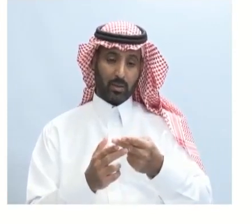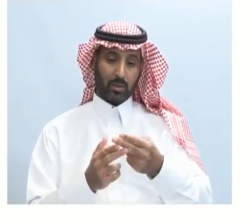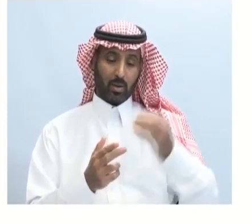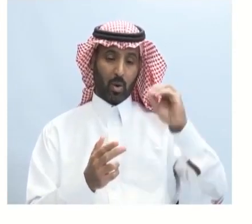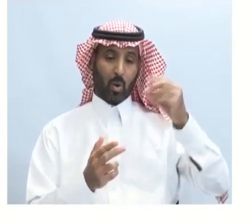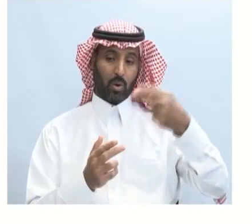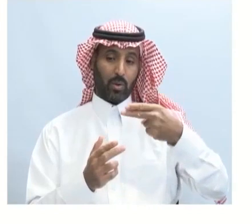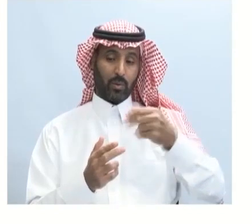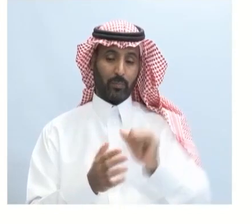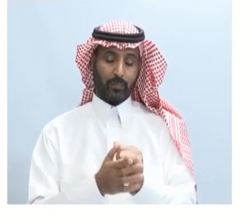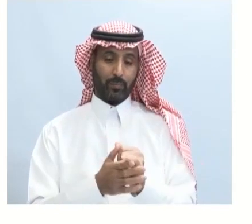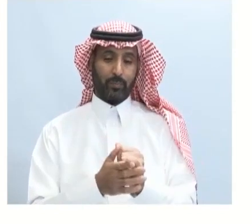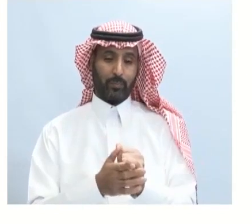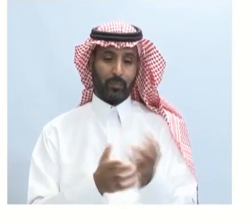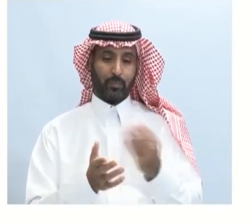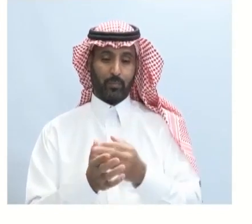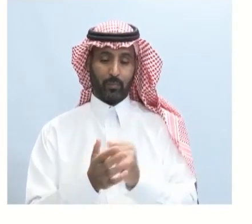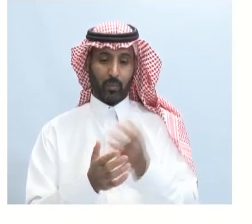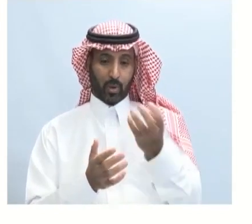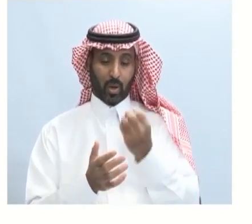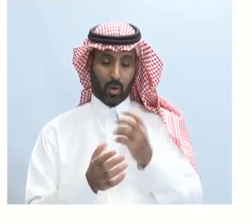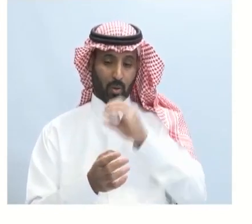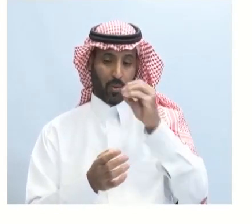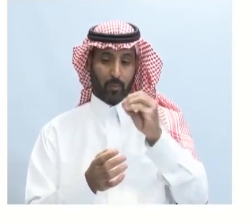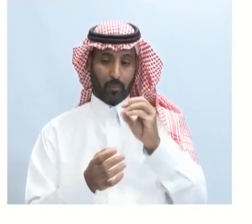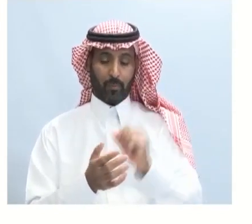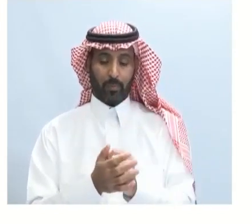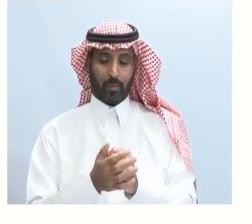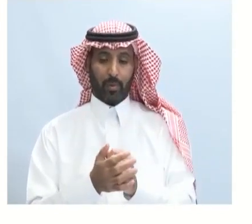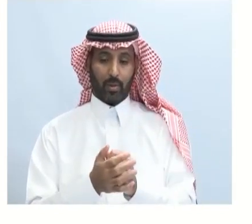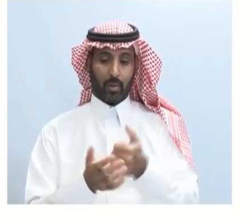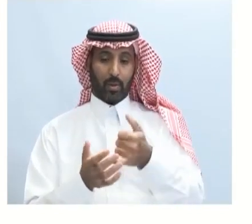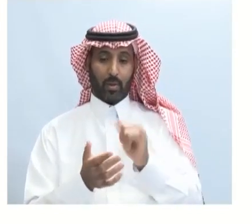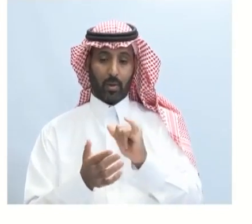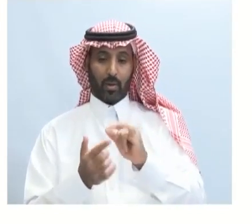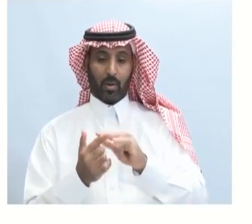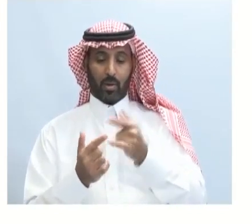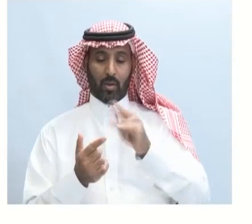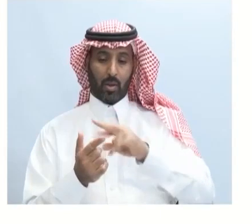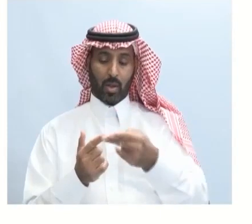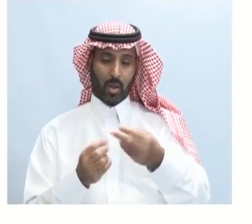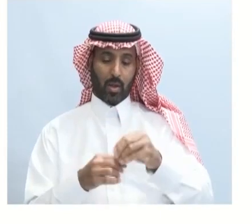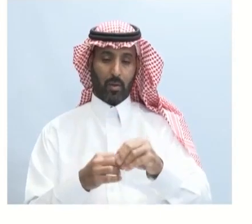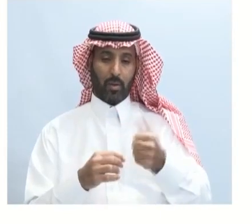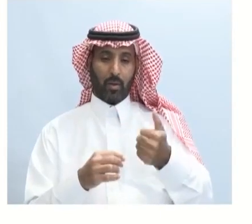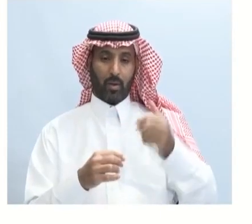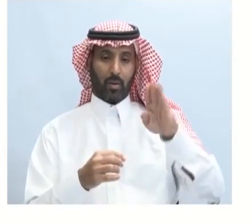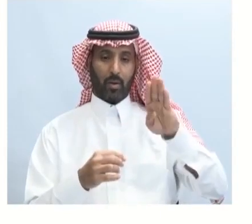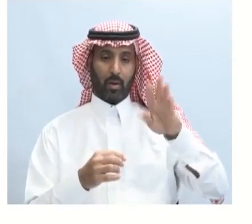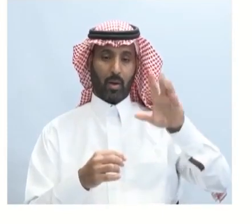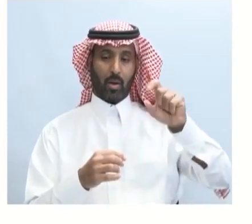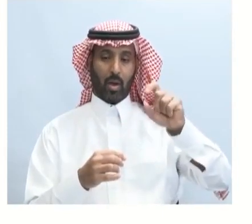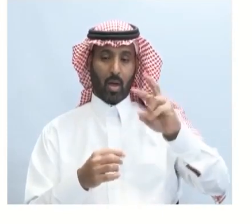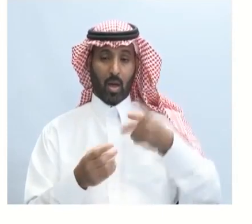واصبح حمض الميثانويك هنا اكتسب اكسجين اذا حصل له اكسده هنا فقد